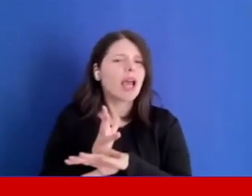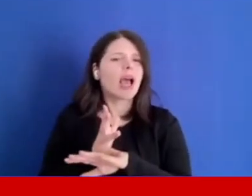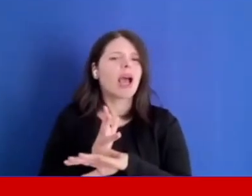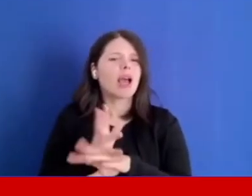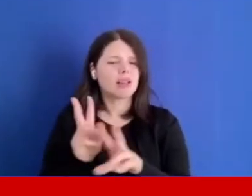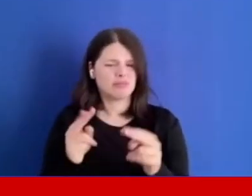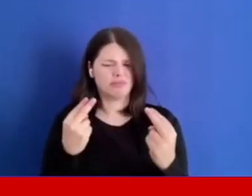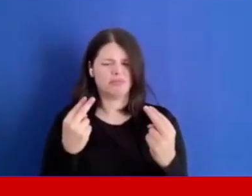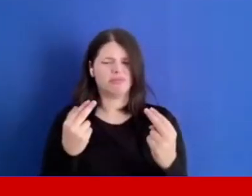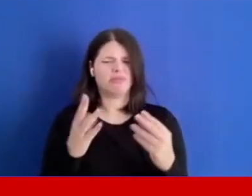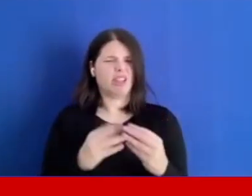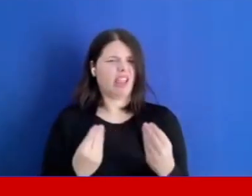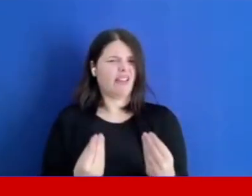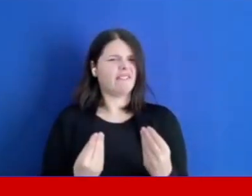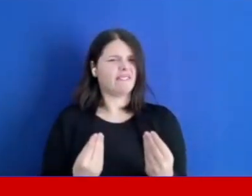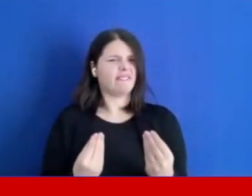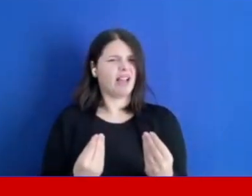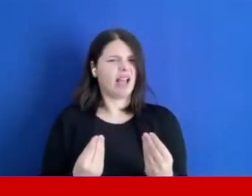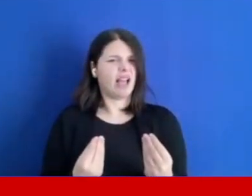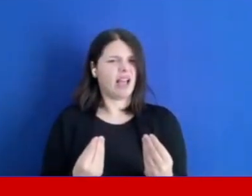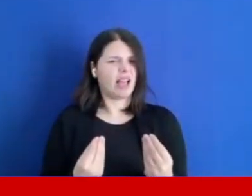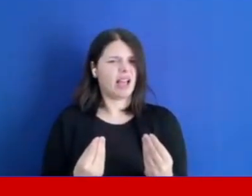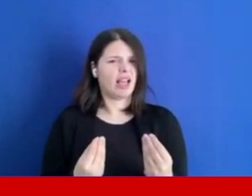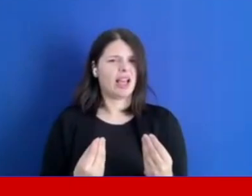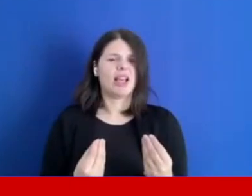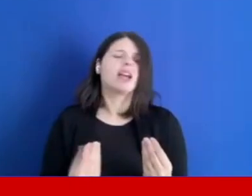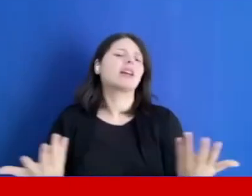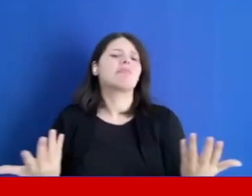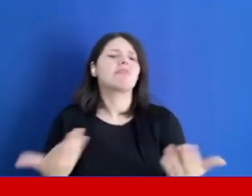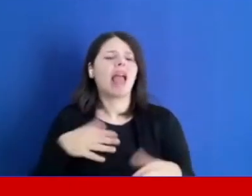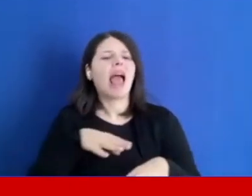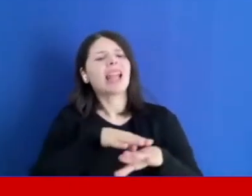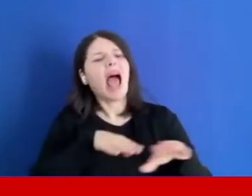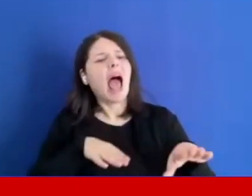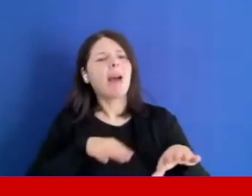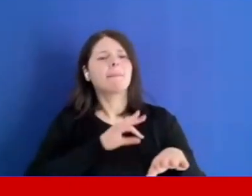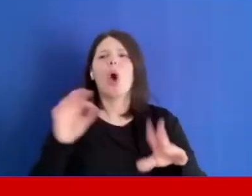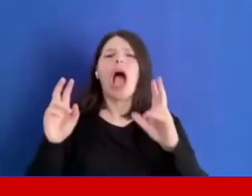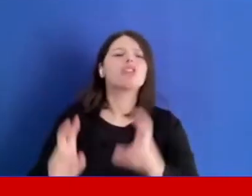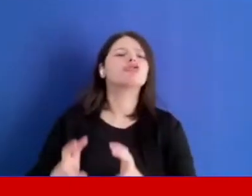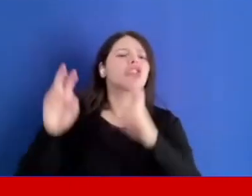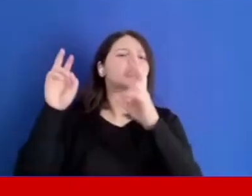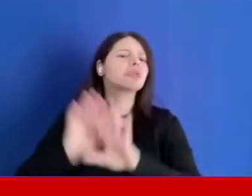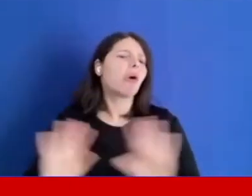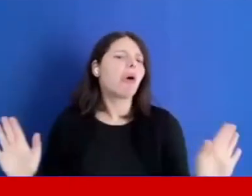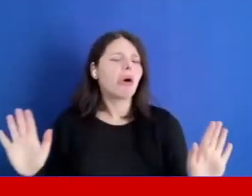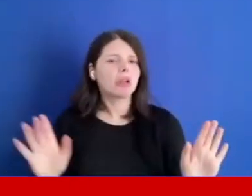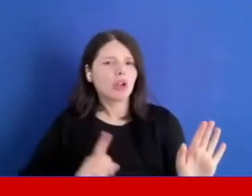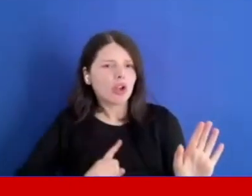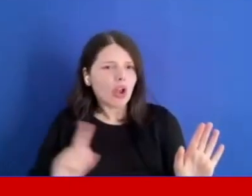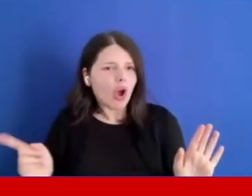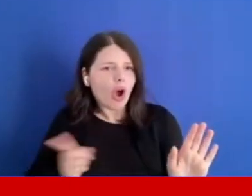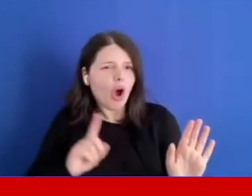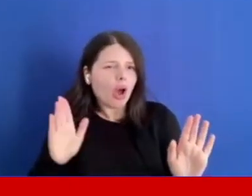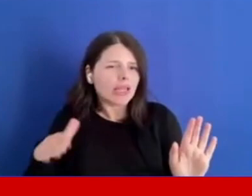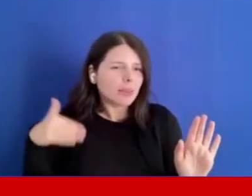fai? Metti le rampe, gli ascensori? No, molto di più. Infatti,